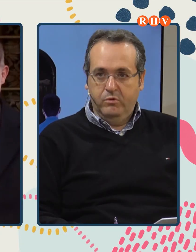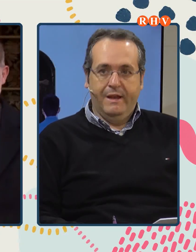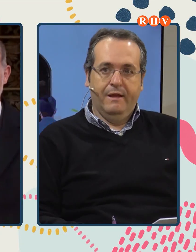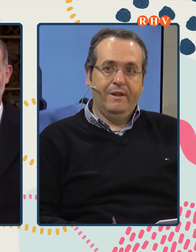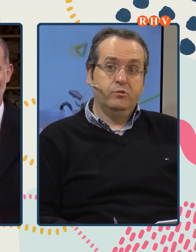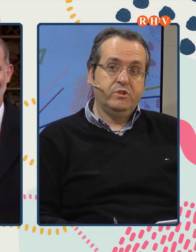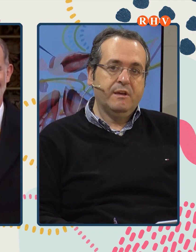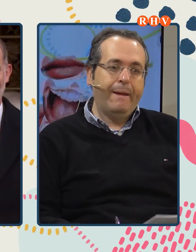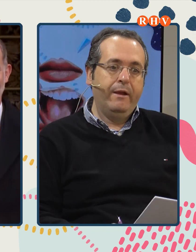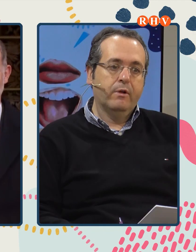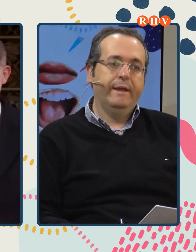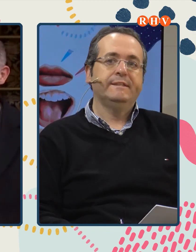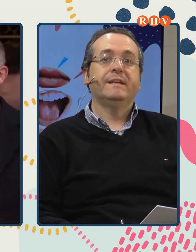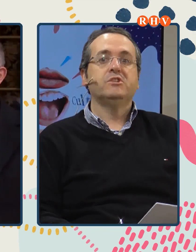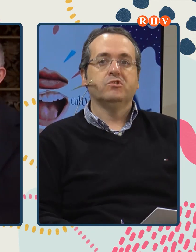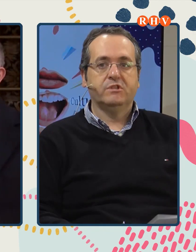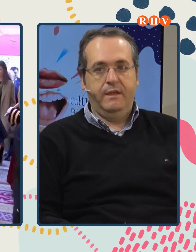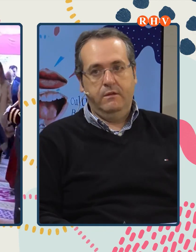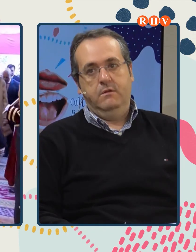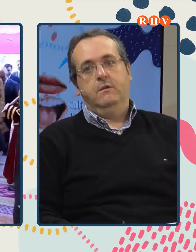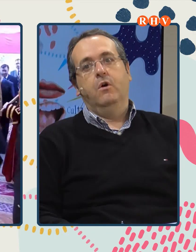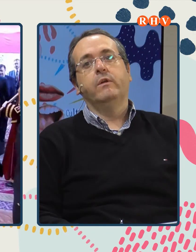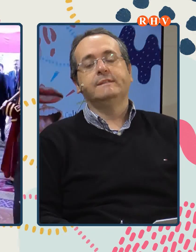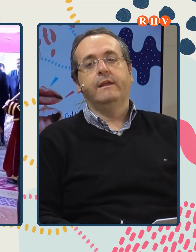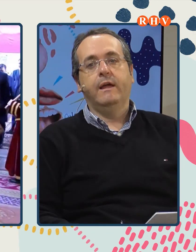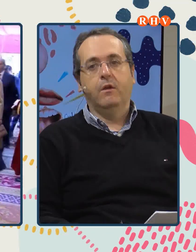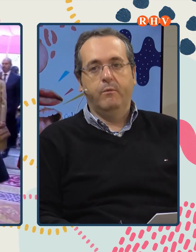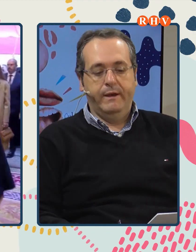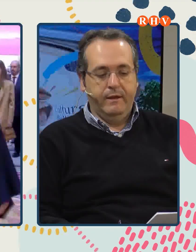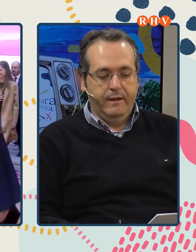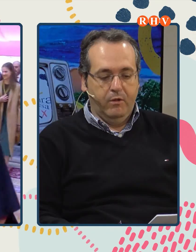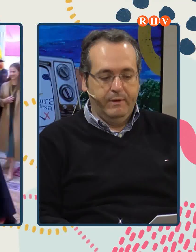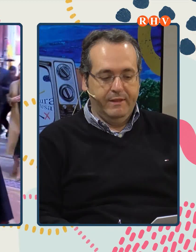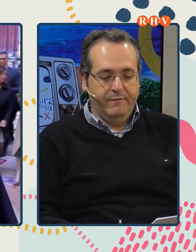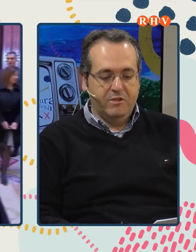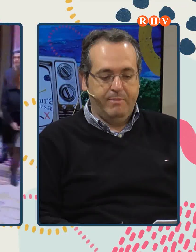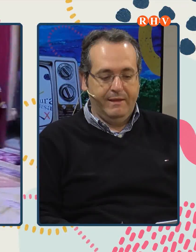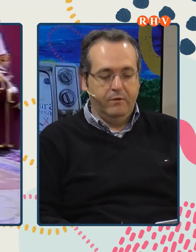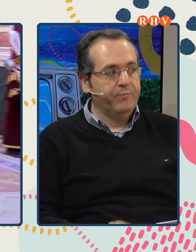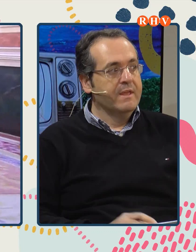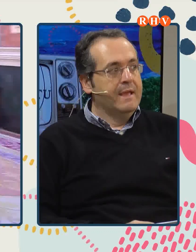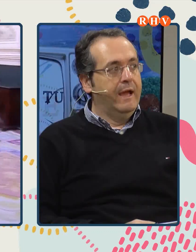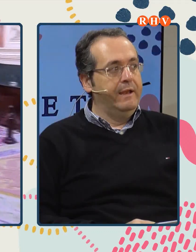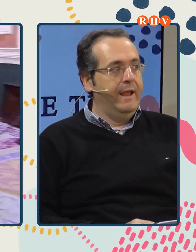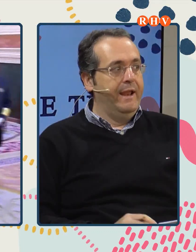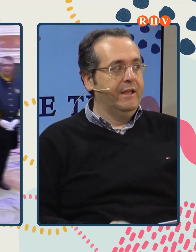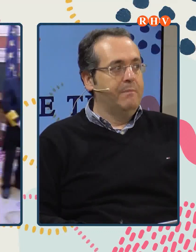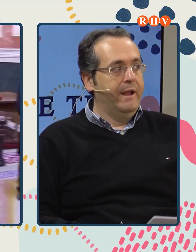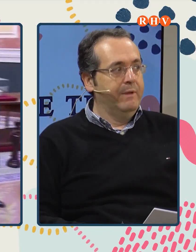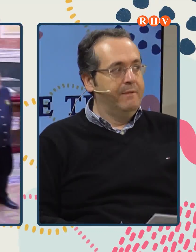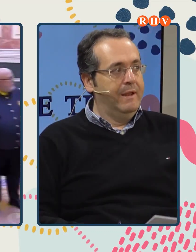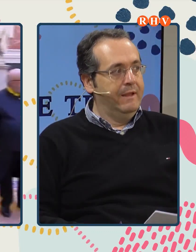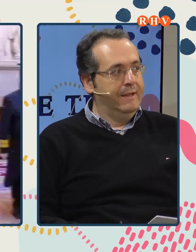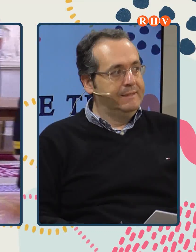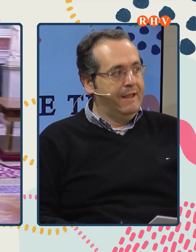un pròfug de la justícia, però que és qui sosté hores d'ara el govern d'Espanya. No? En aquest